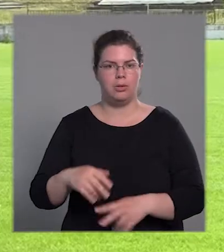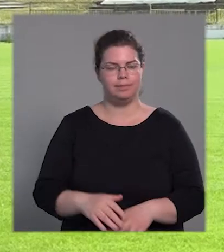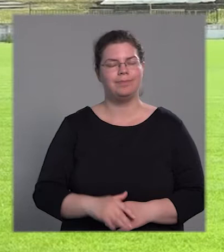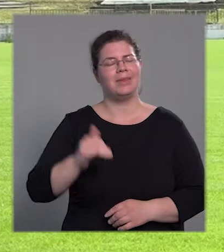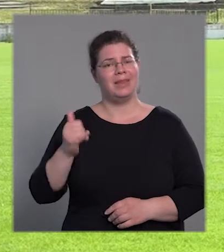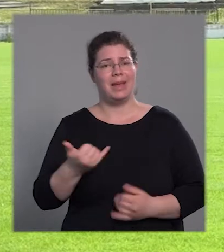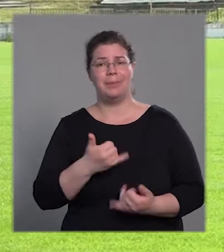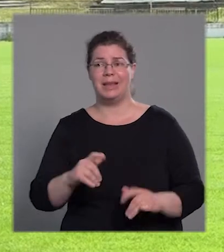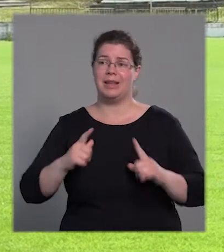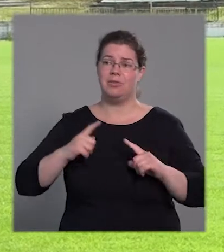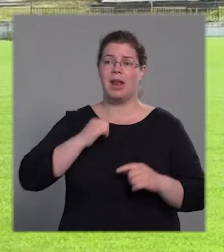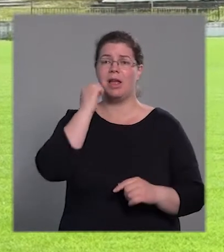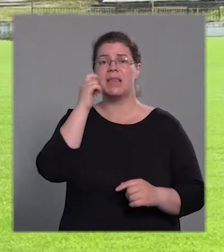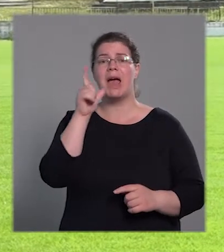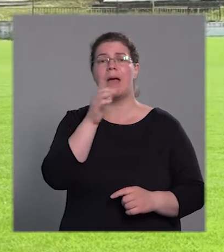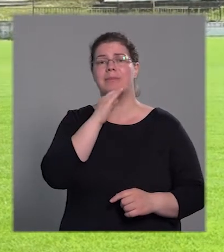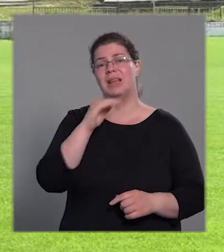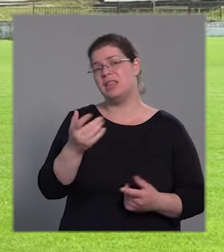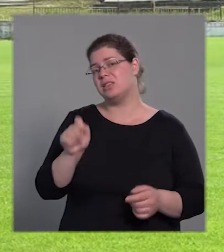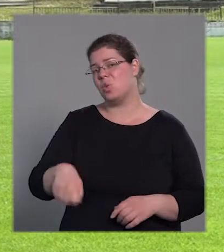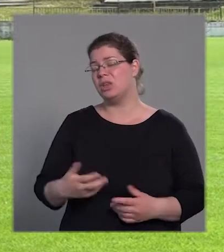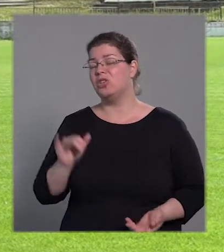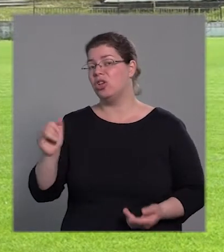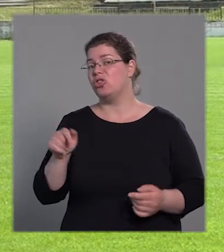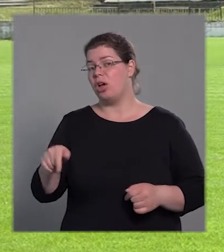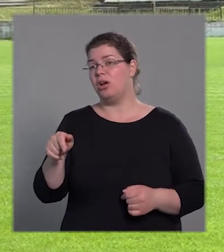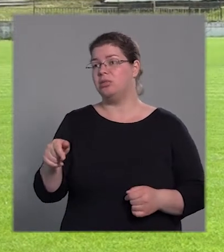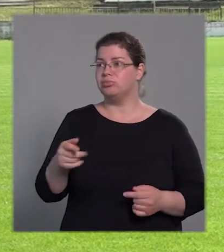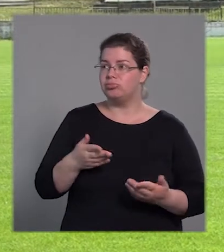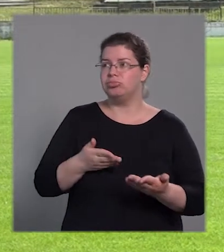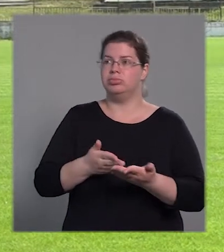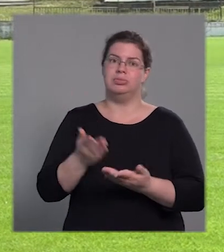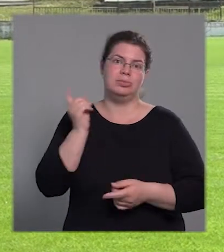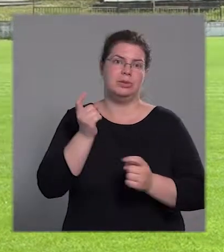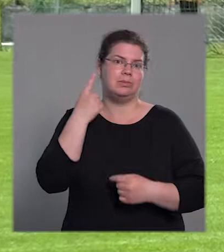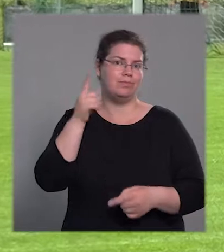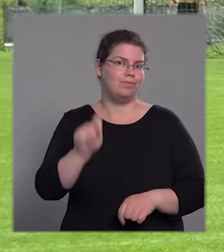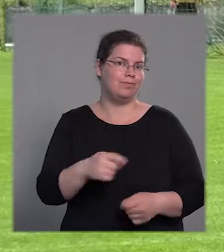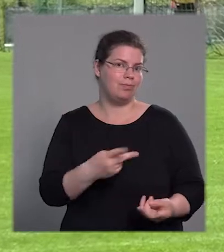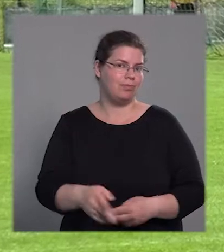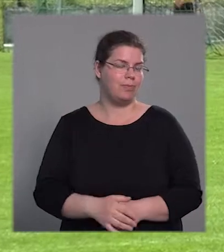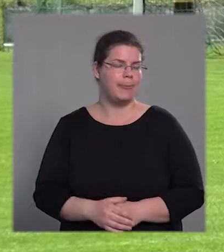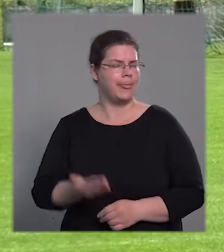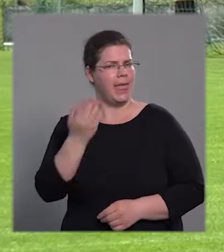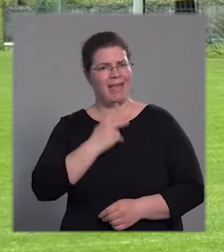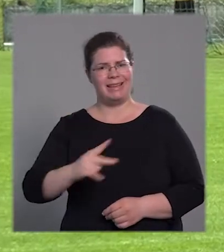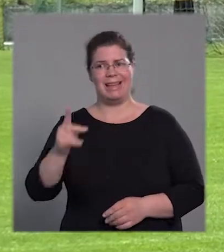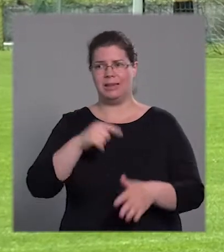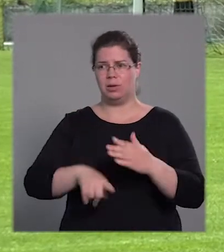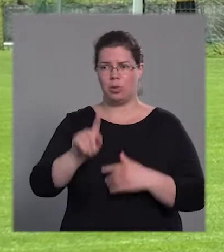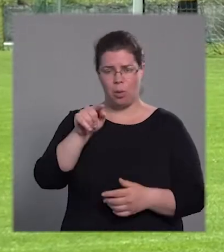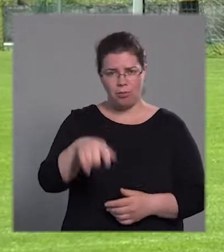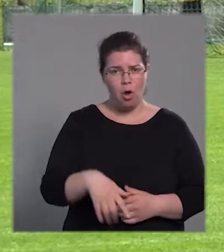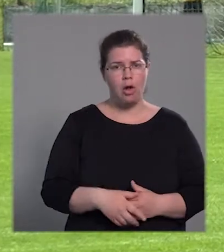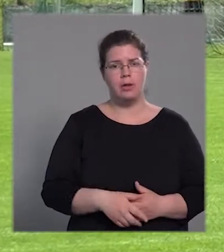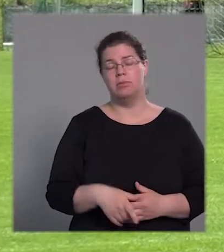mindenki várja az MLS döntését, és hát annak szellemébe fog mindenki dönteni. Ha kitekintesz külföldre,